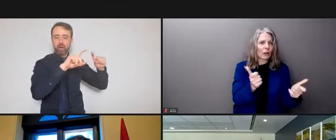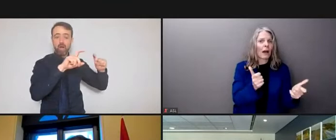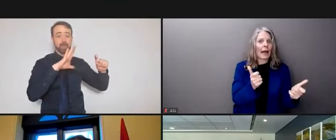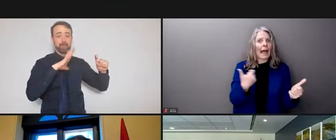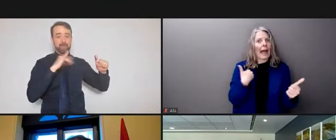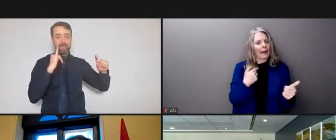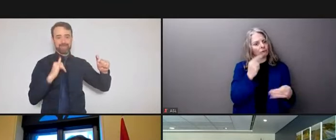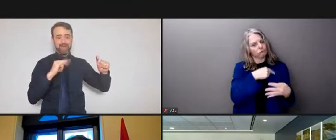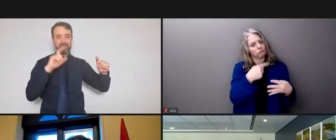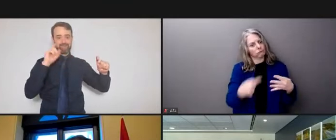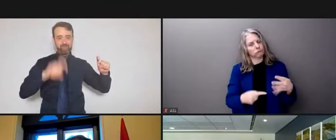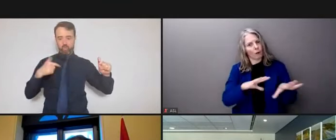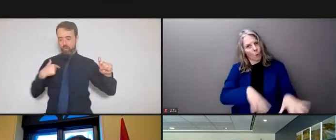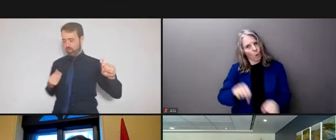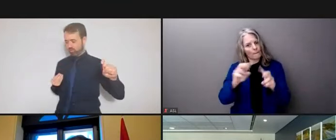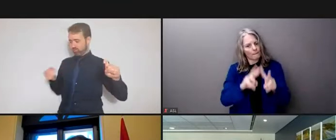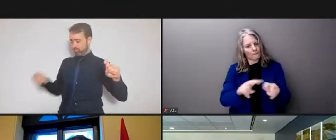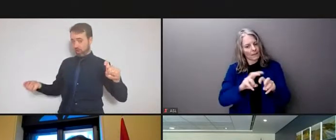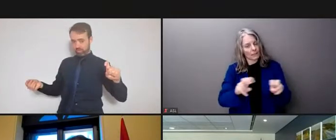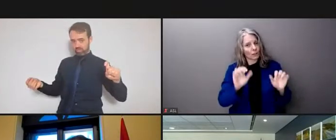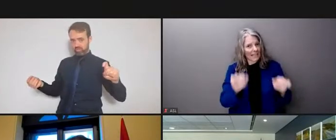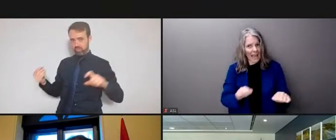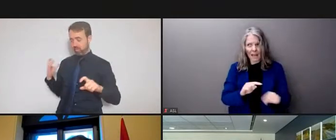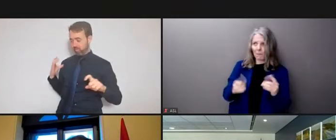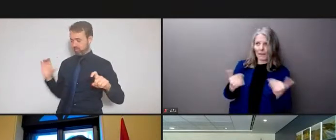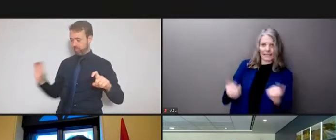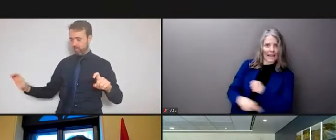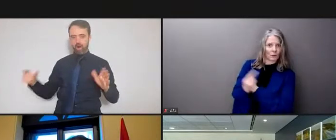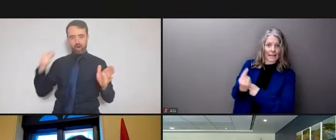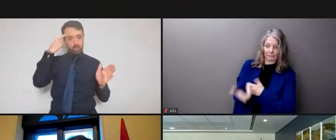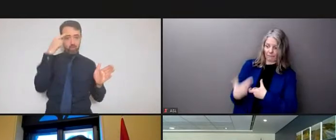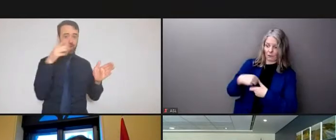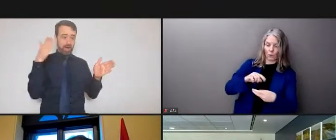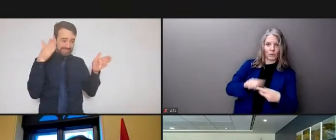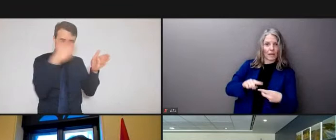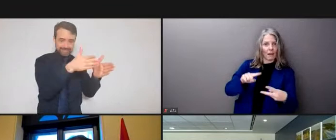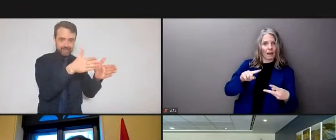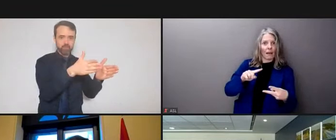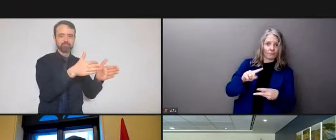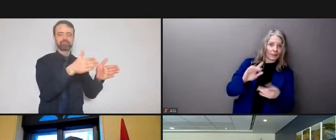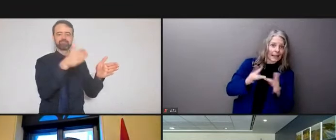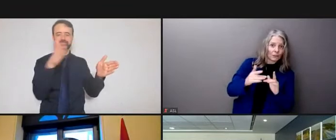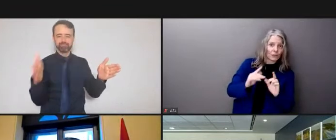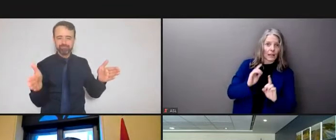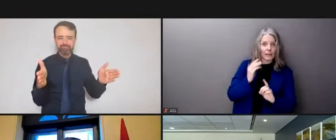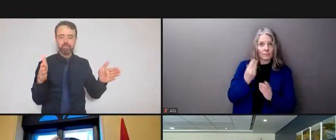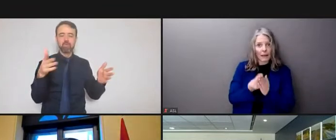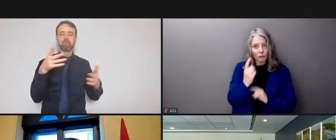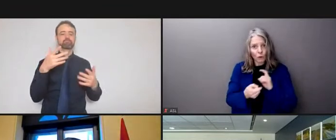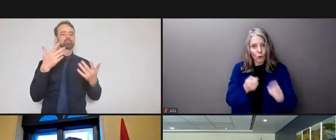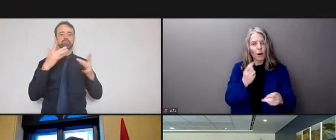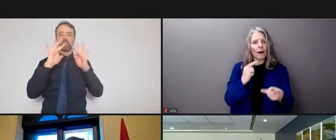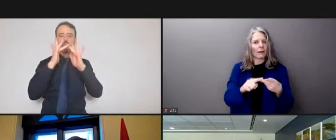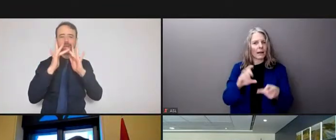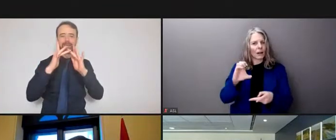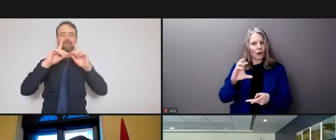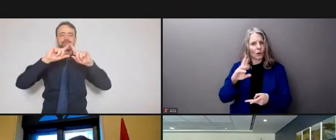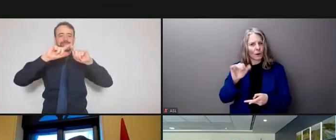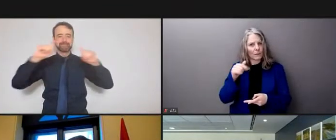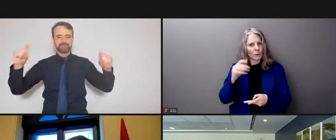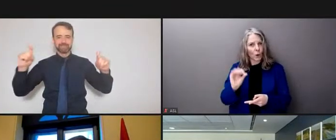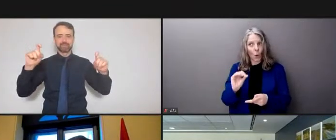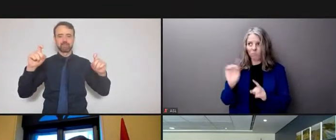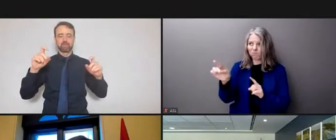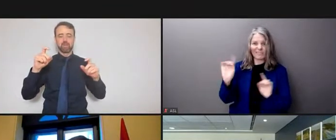FinTrack pour inclure ces plateformes d'économie digitale c'est